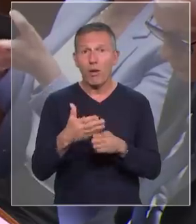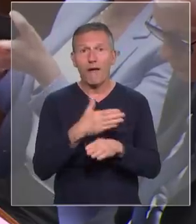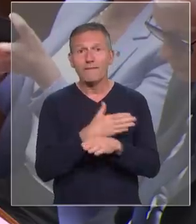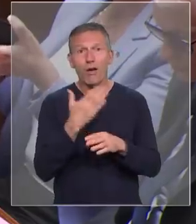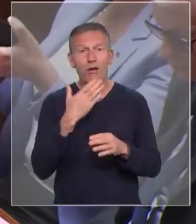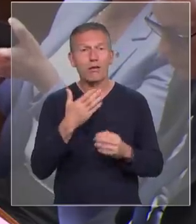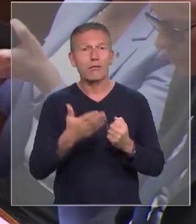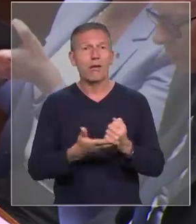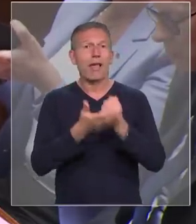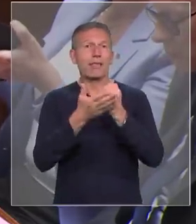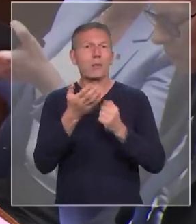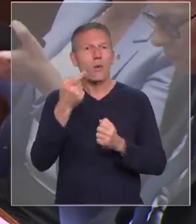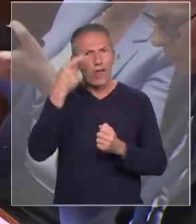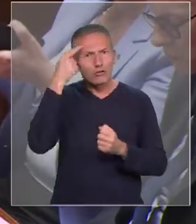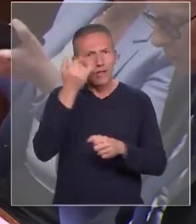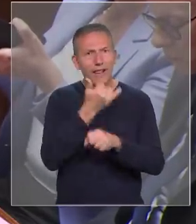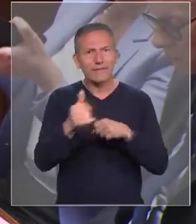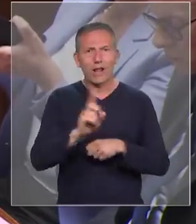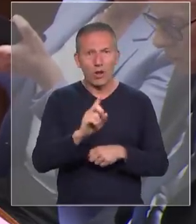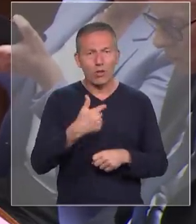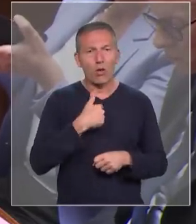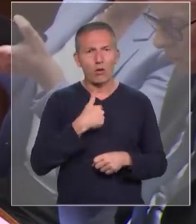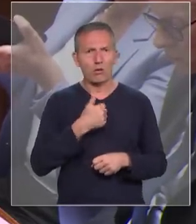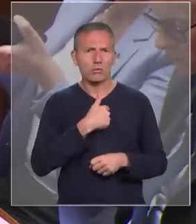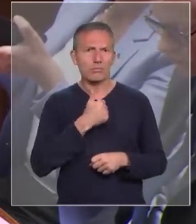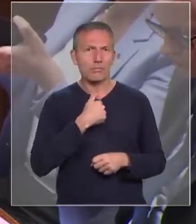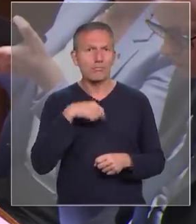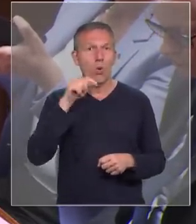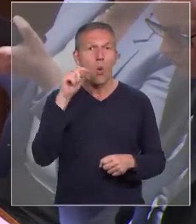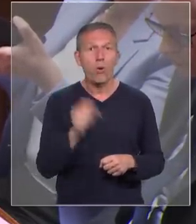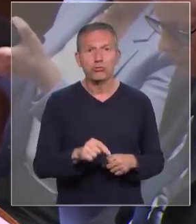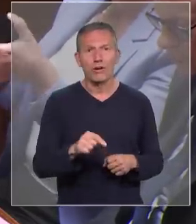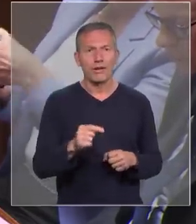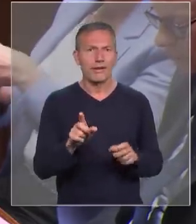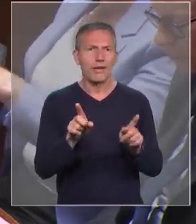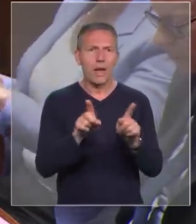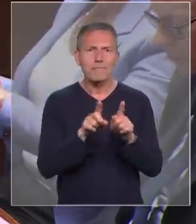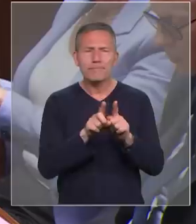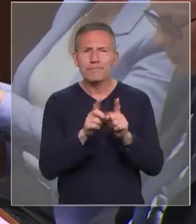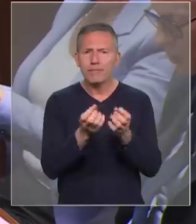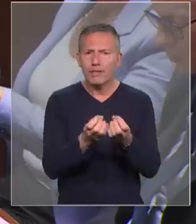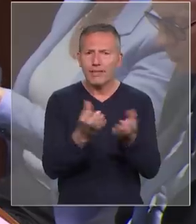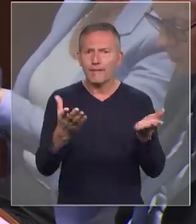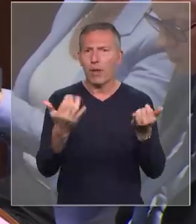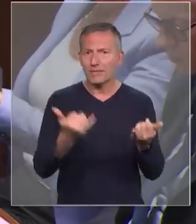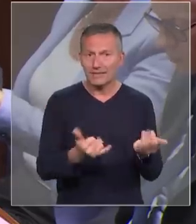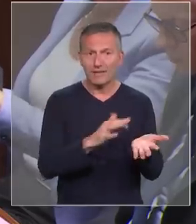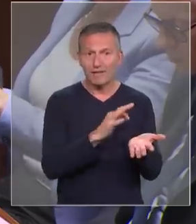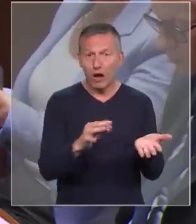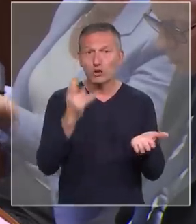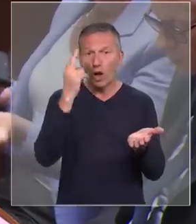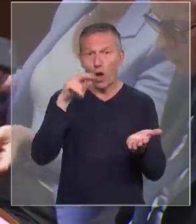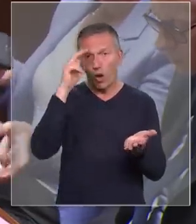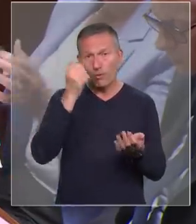l'intelligence artificielle et réaffirmer que nous avons l'ardente obligation de faire en sorte de voir se développer en France et en Europe dans les prochains